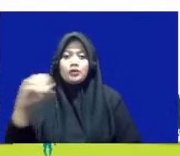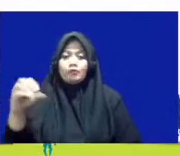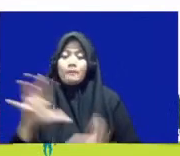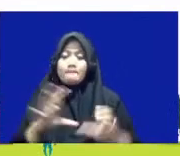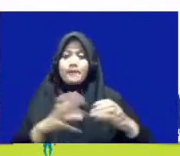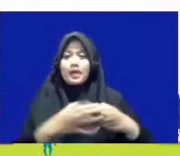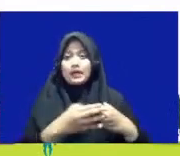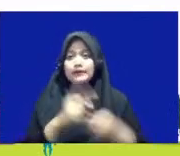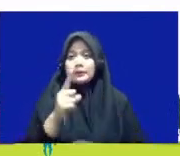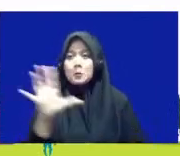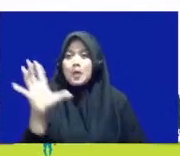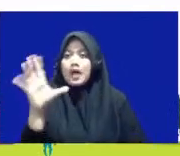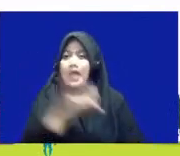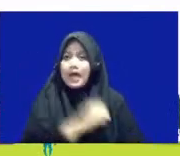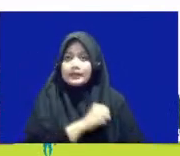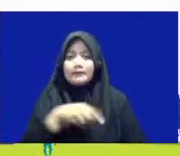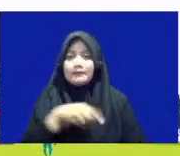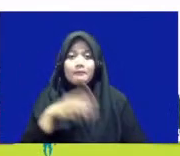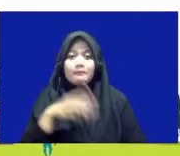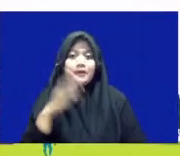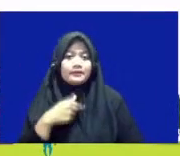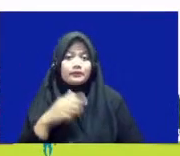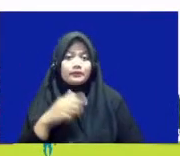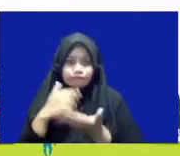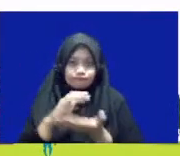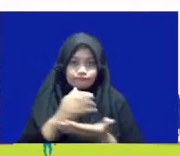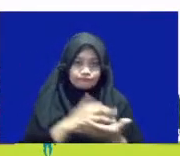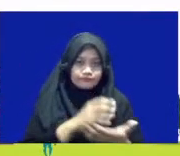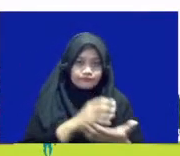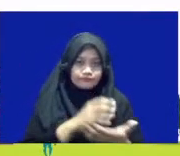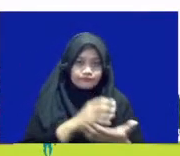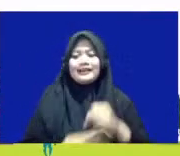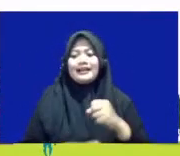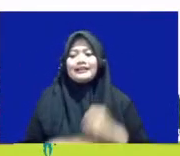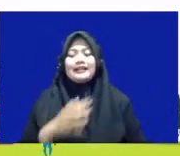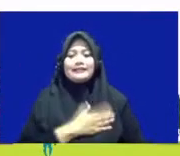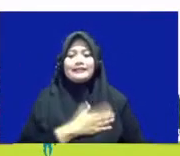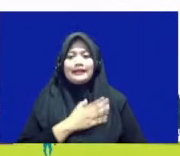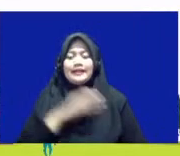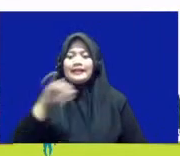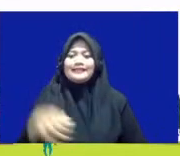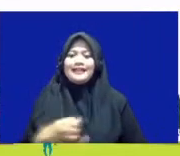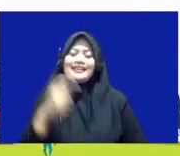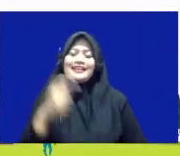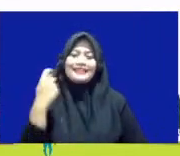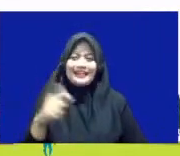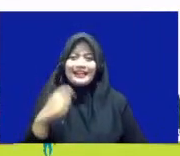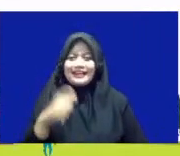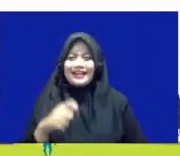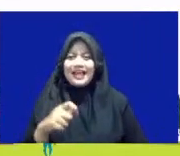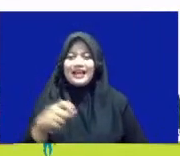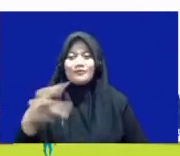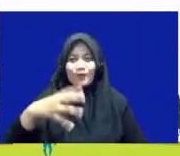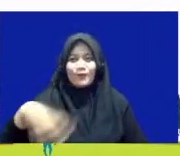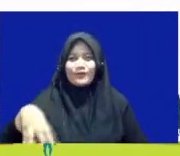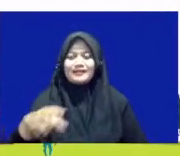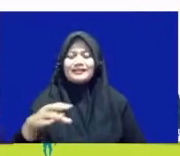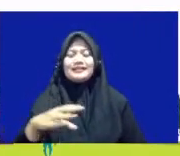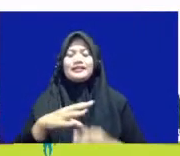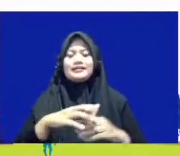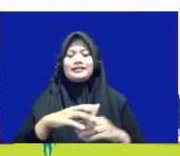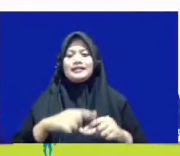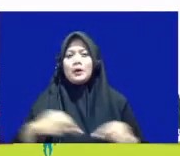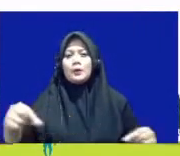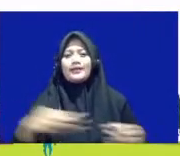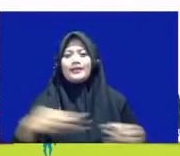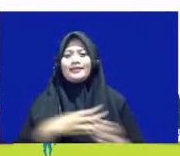Demikian beberapa pengalaman yang bisa saya sampaikan dari kegiatan saya sebagai Tagana di Provinsi Jawa Timur. Saya bangga